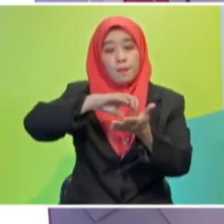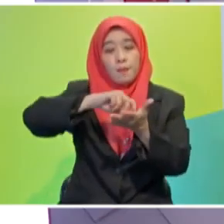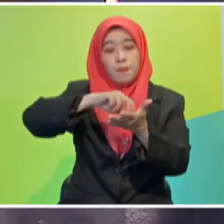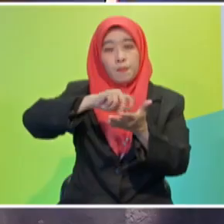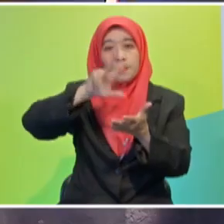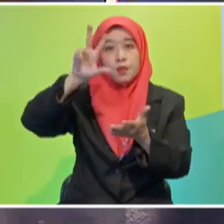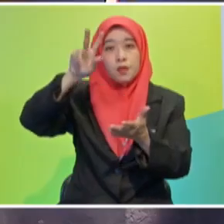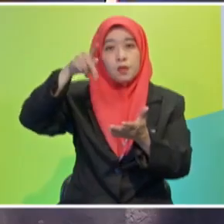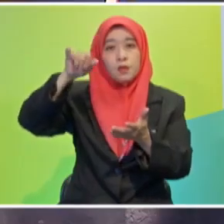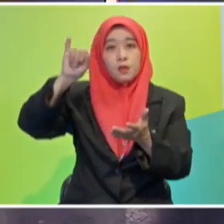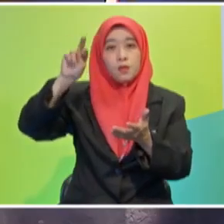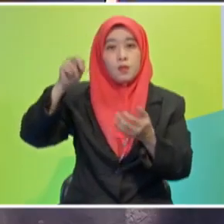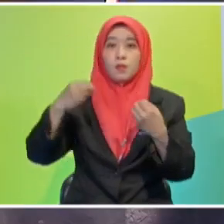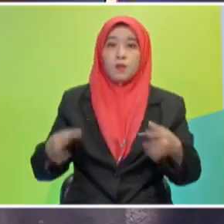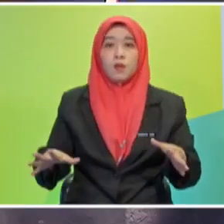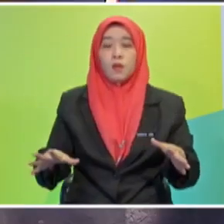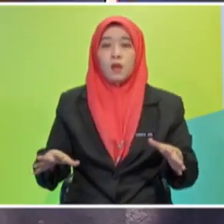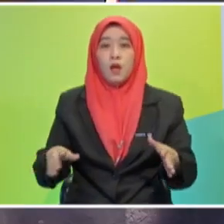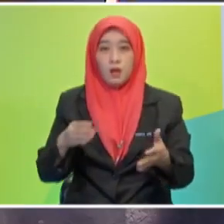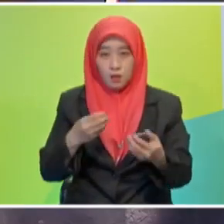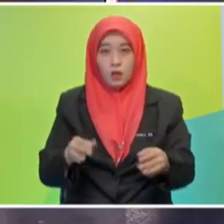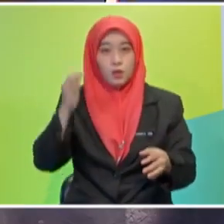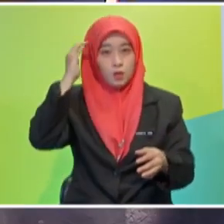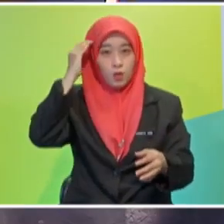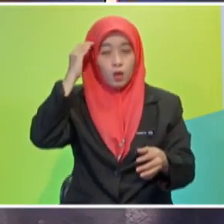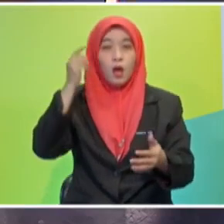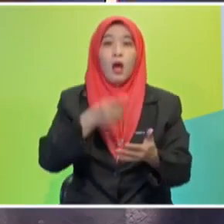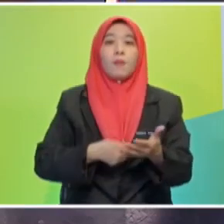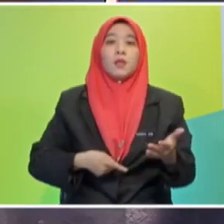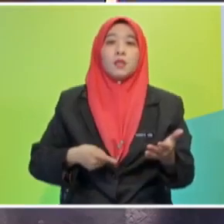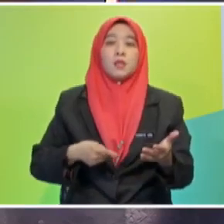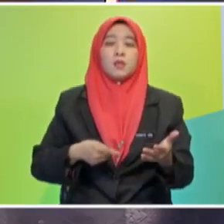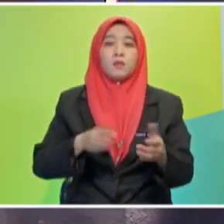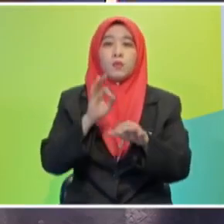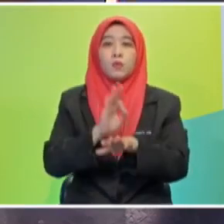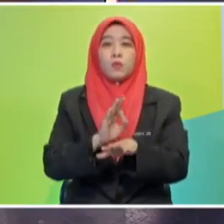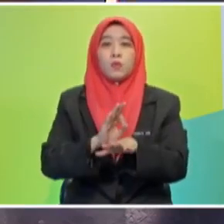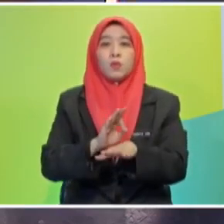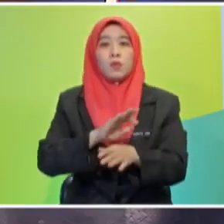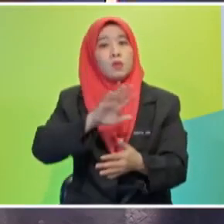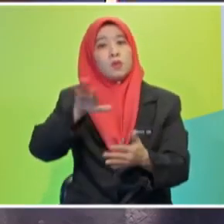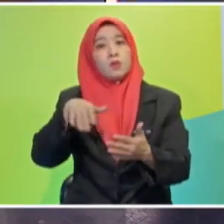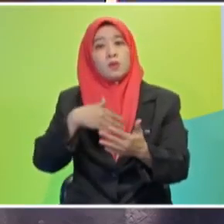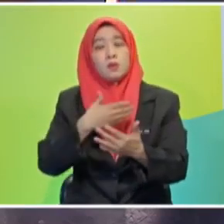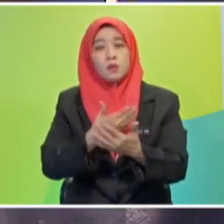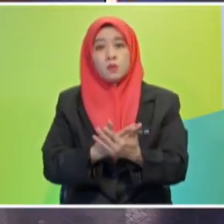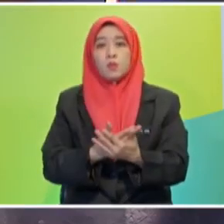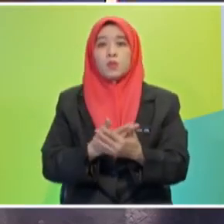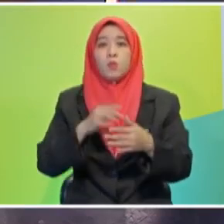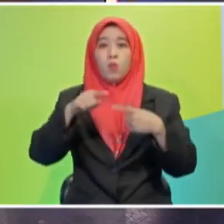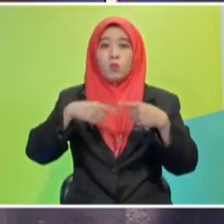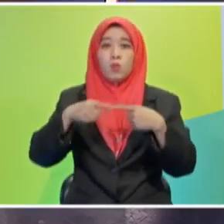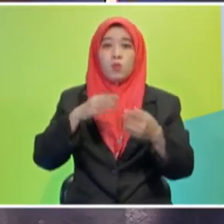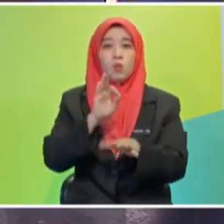Jadi kita dah tahu dah apa tu plug 3 pin, apa itu motor, apa fungsi plug 3 pin, apa fungsi motor.